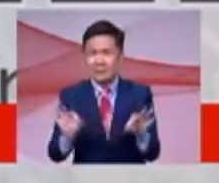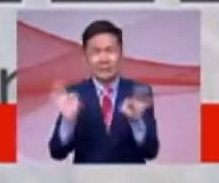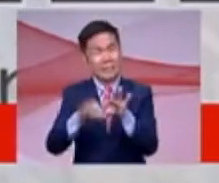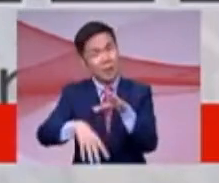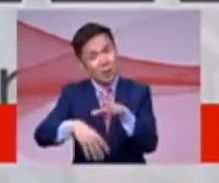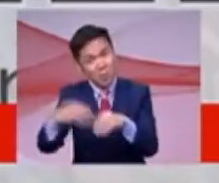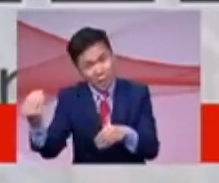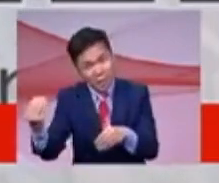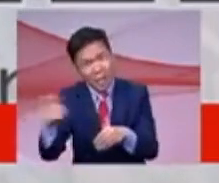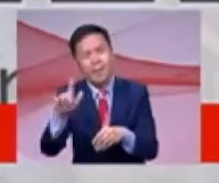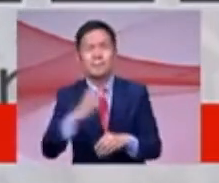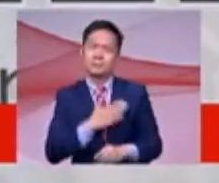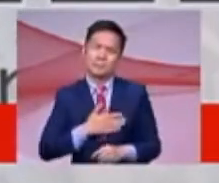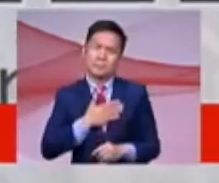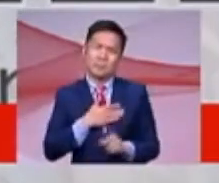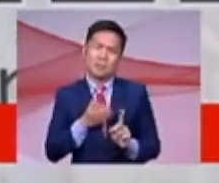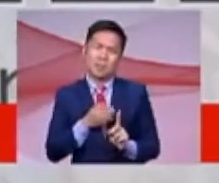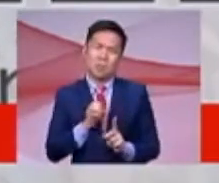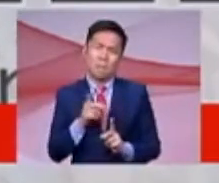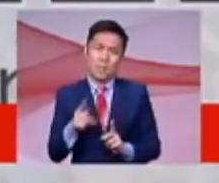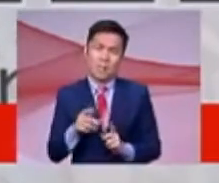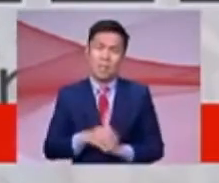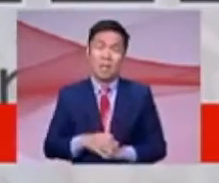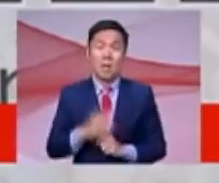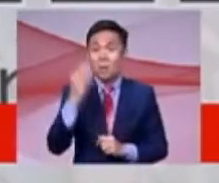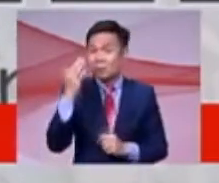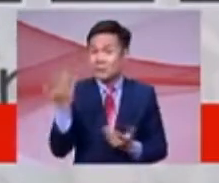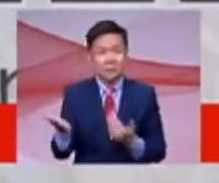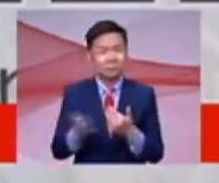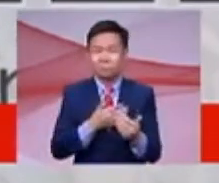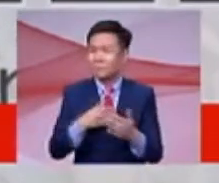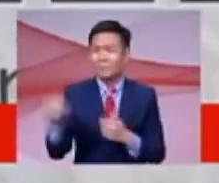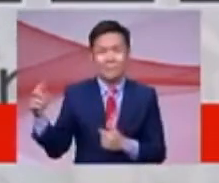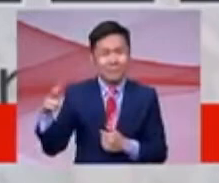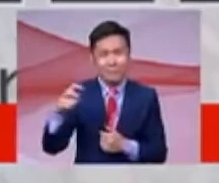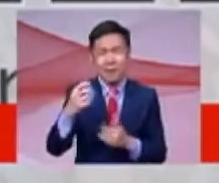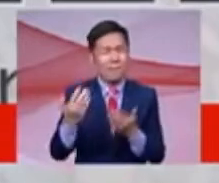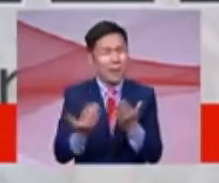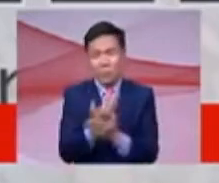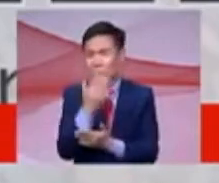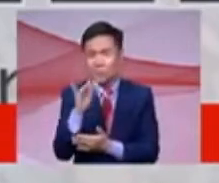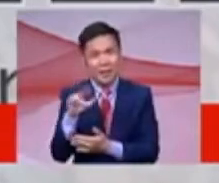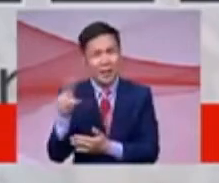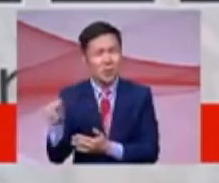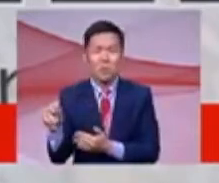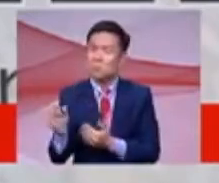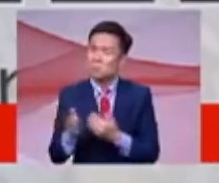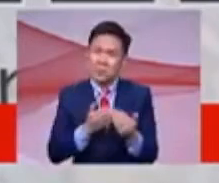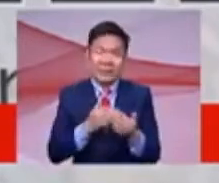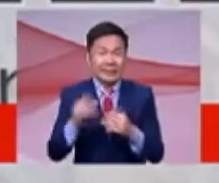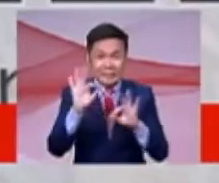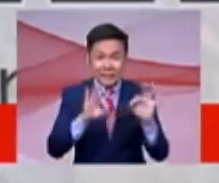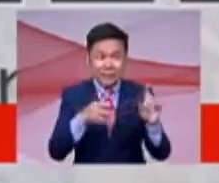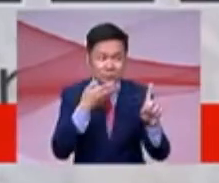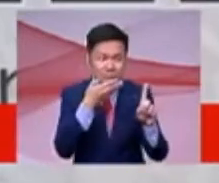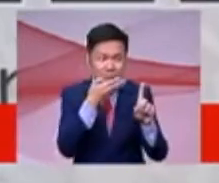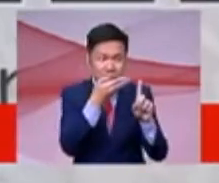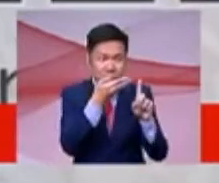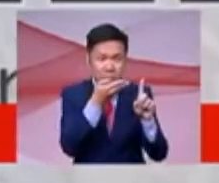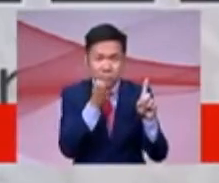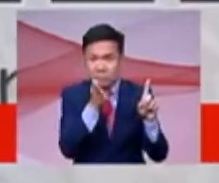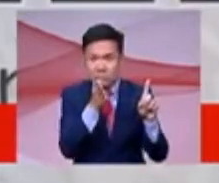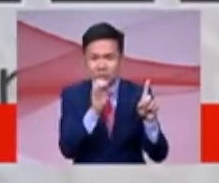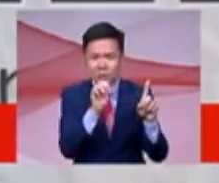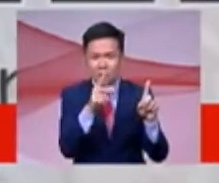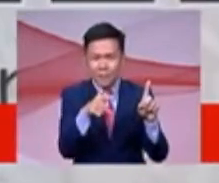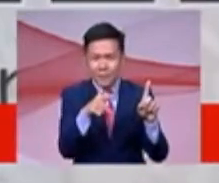kita patuh kepada SOP walaupun ada varian yang baru. Dan kita bimbang kalau kita tak patuh kepada SOP, varian yang